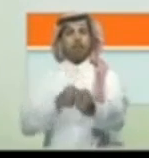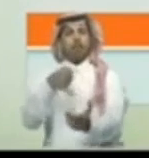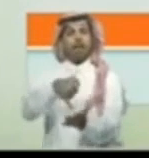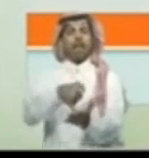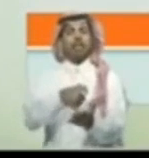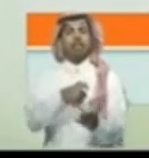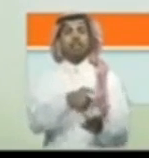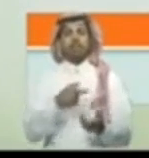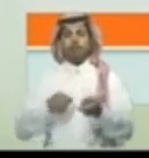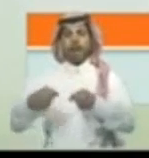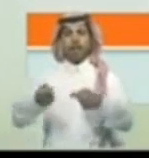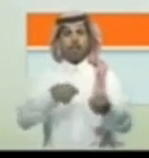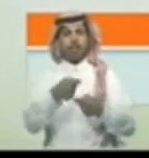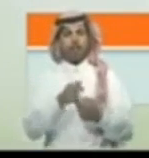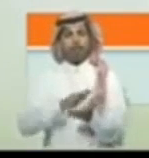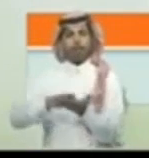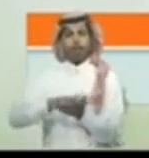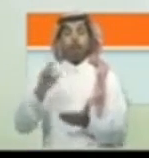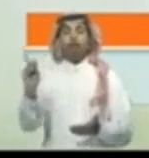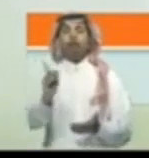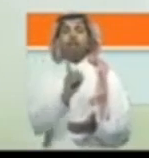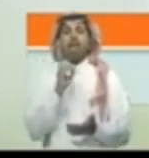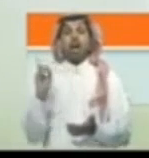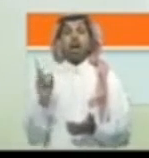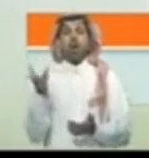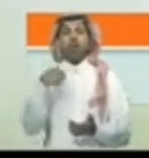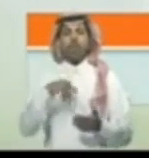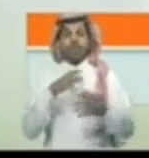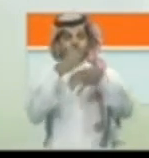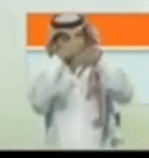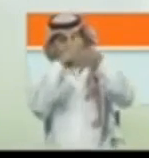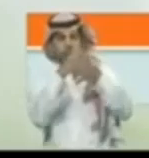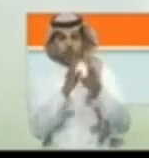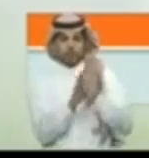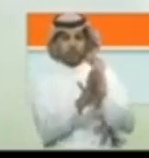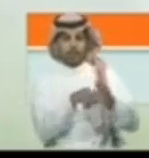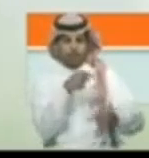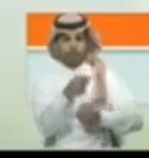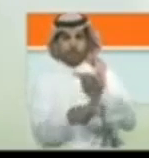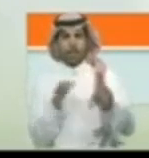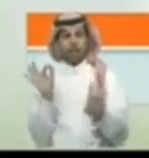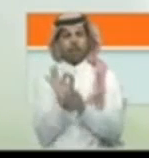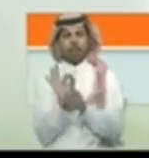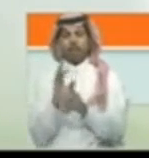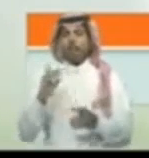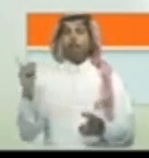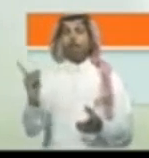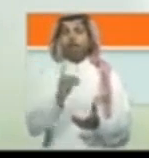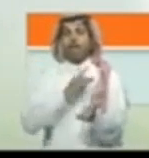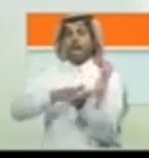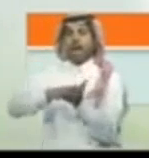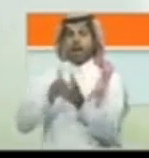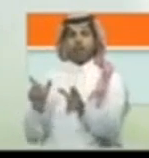للمراكز الوطنية لقطاعي البيئة والأرصاد وتمويلها وتحفيز خطط حماية البيئة